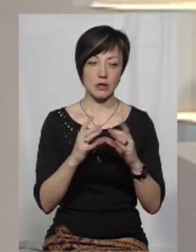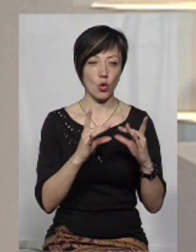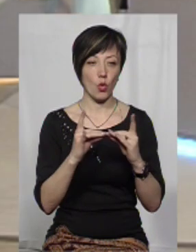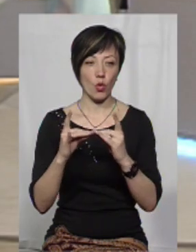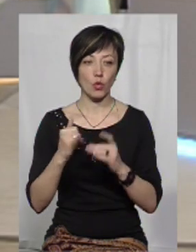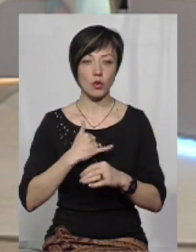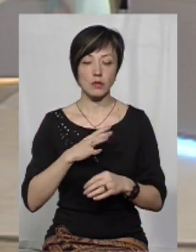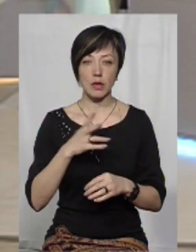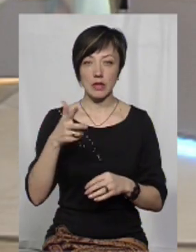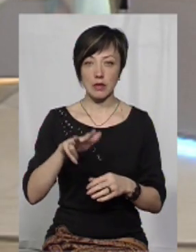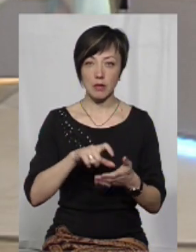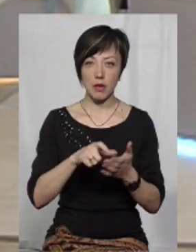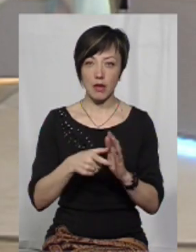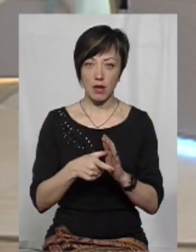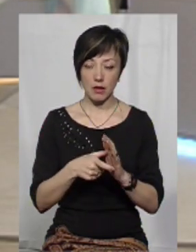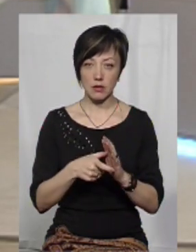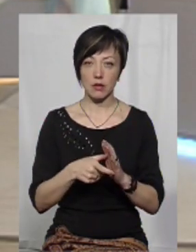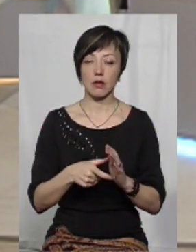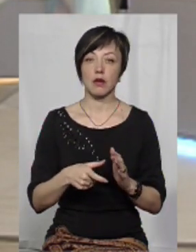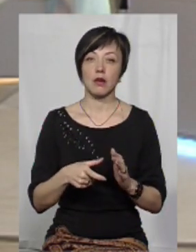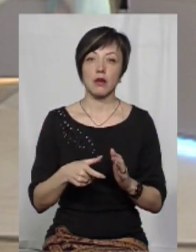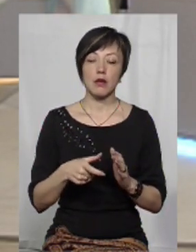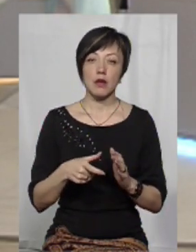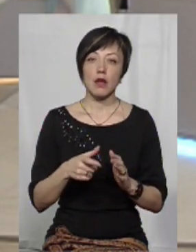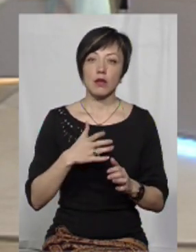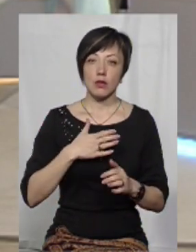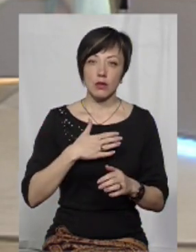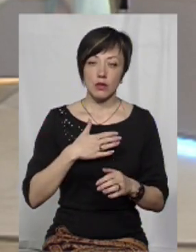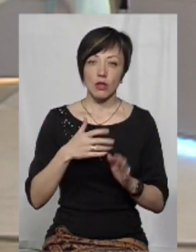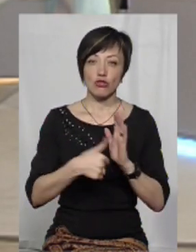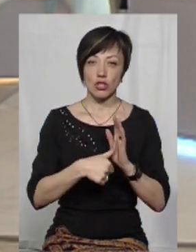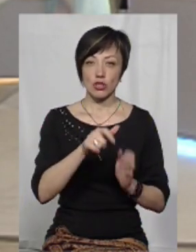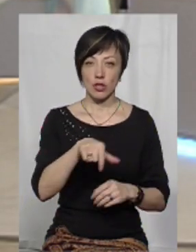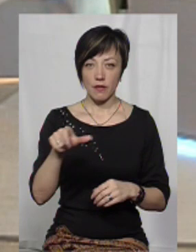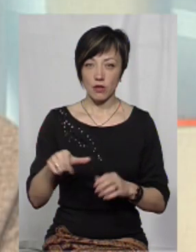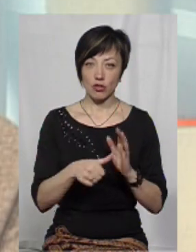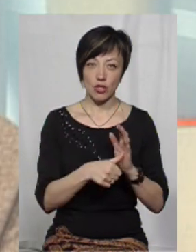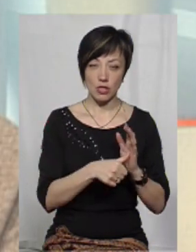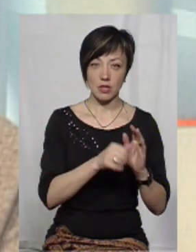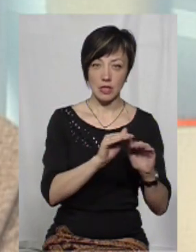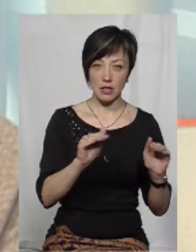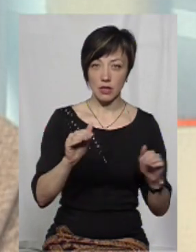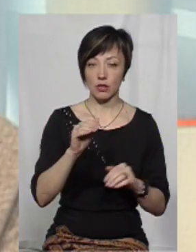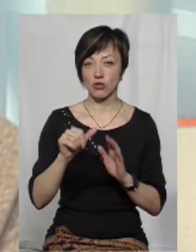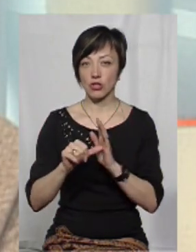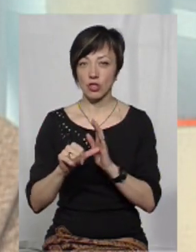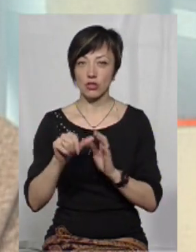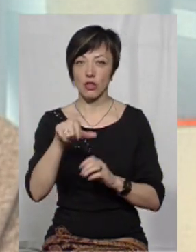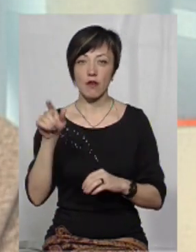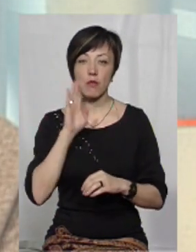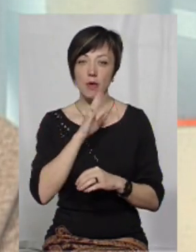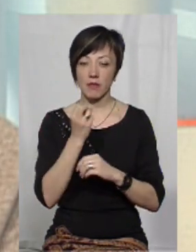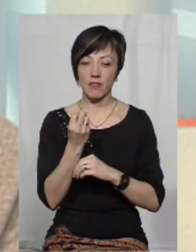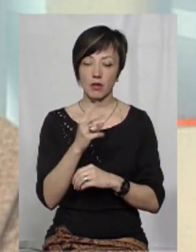у нас было 3 палаты, 2 бокса и 1 общая палата на 6 человек, 6 человек детей и 6 человек мам, в общем, 12 человек